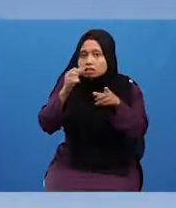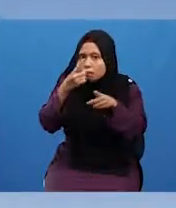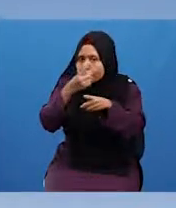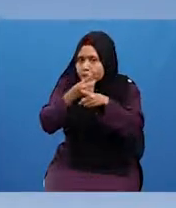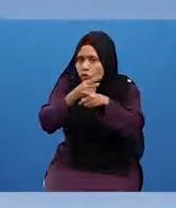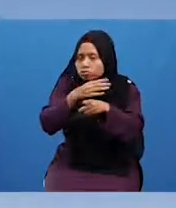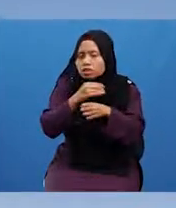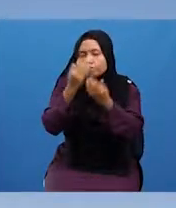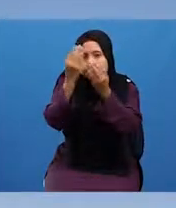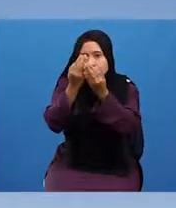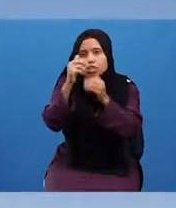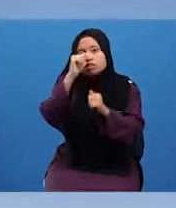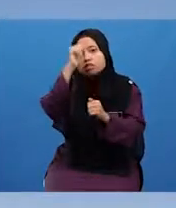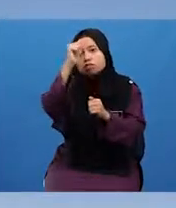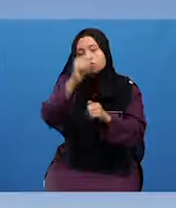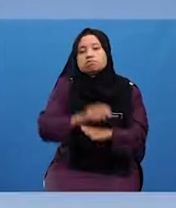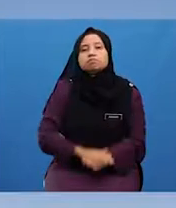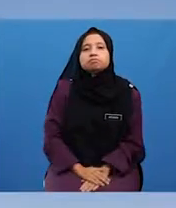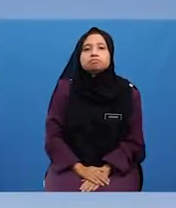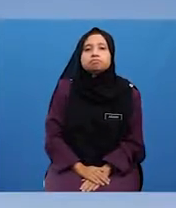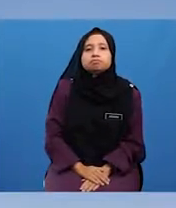benar dan diredai Allah SWT.